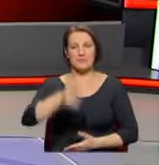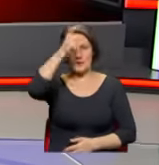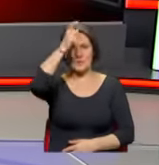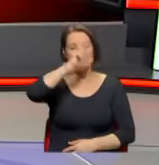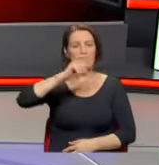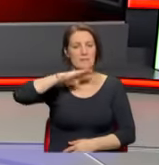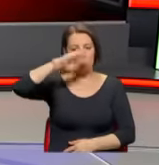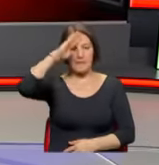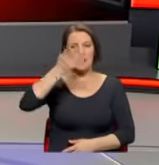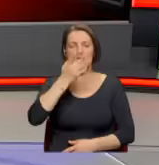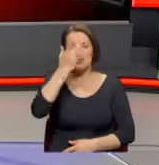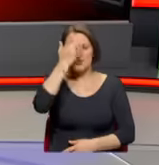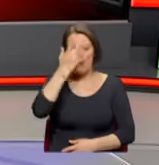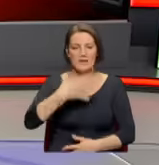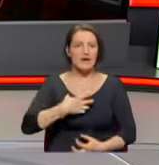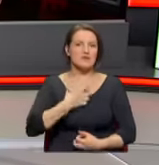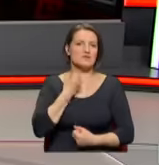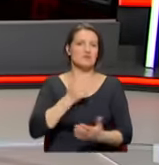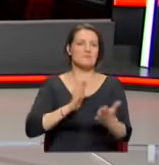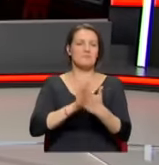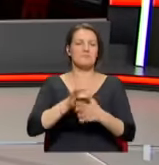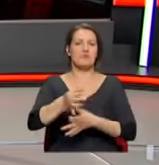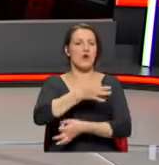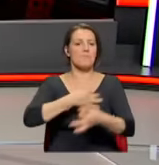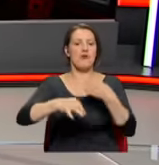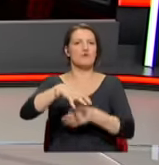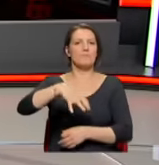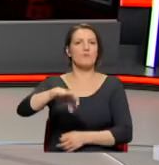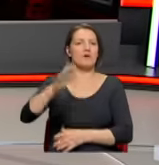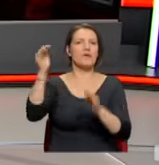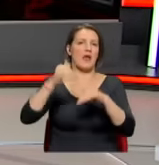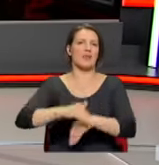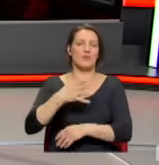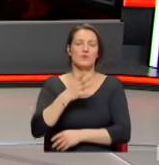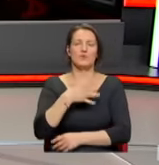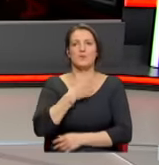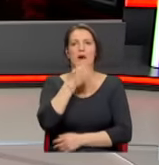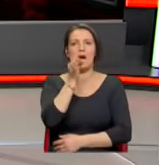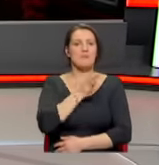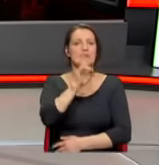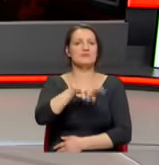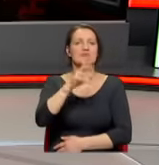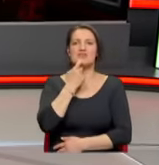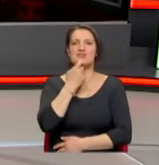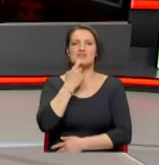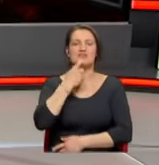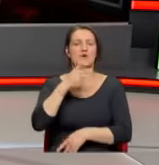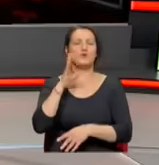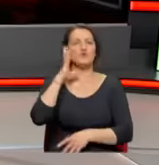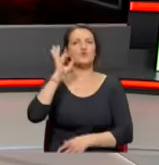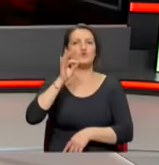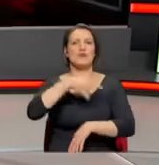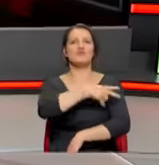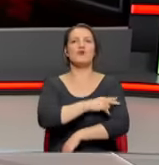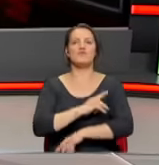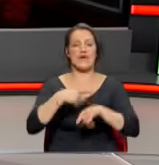Türkiye bayramı şehit acısıyla karşıladı. Pençe Kilit Operasyon Bölgesi'nden geldi acı haber. 27 yaşındaki piyade uzman çavuş